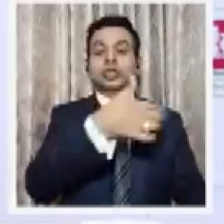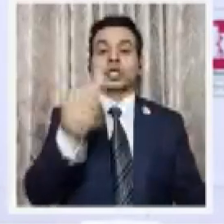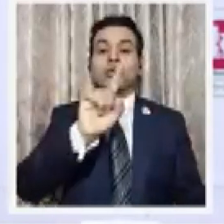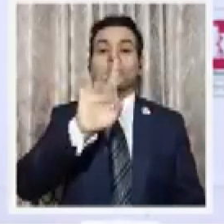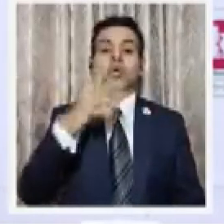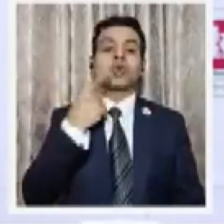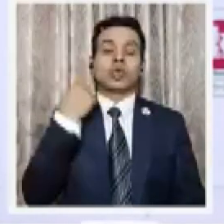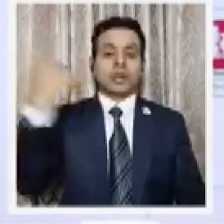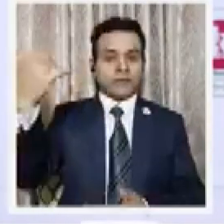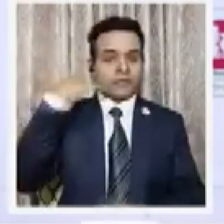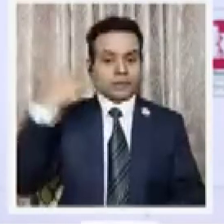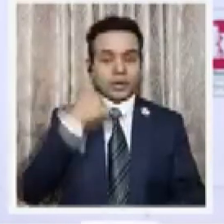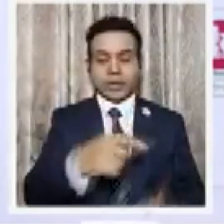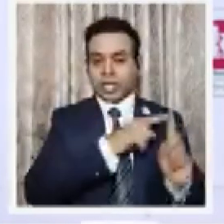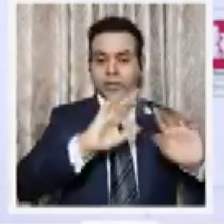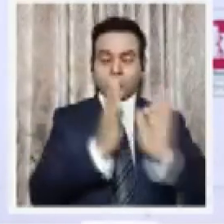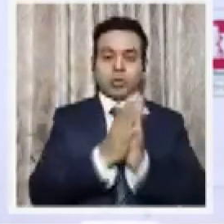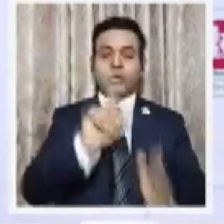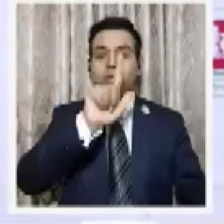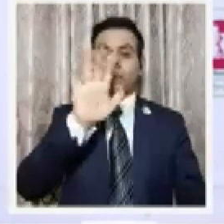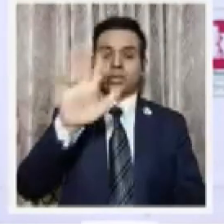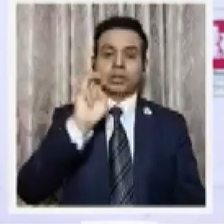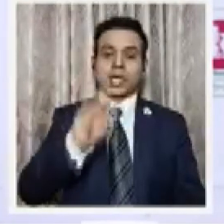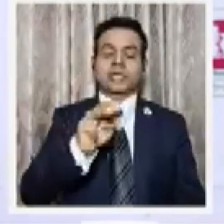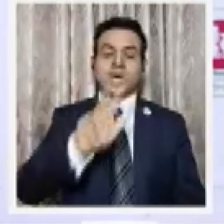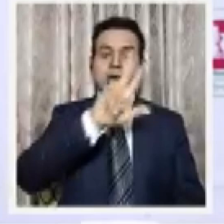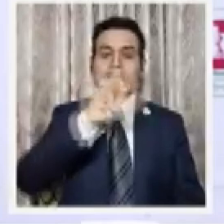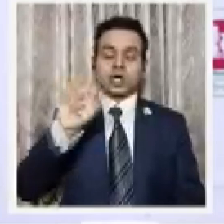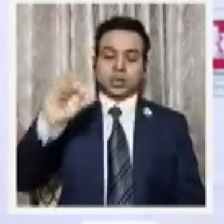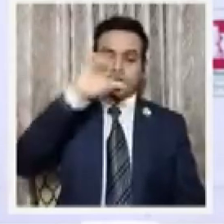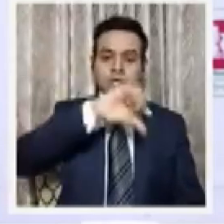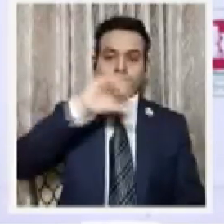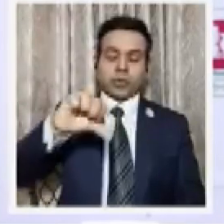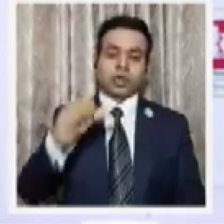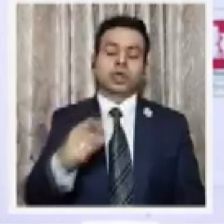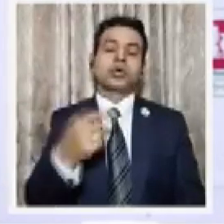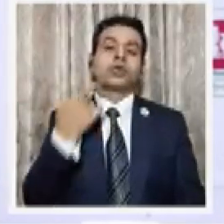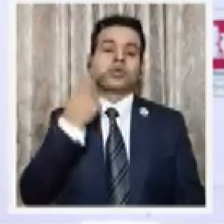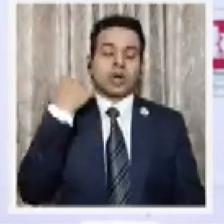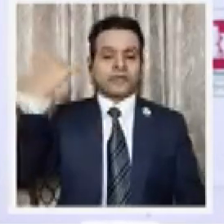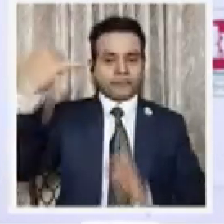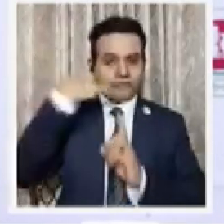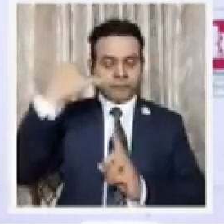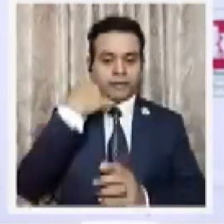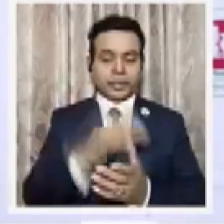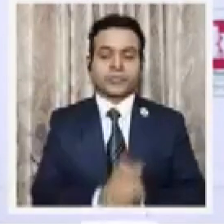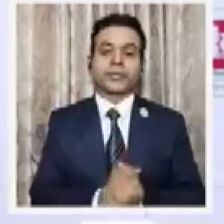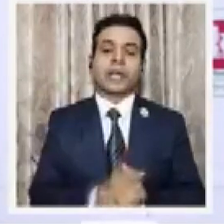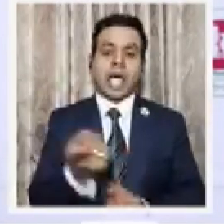63640, আইডিসিআরের দুটি হটলাইন নাম্বার আছে সেখানে 615, এবং মোট ফোন কলের সংখ্যা